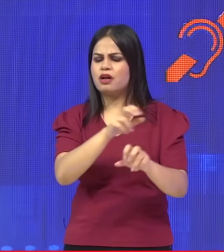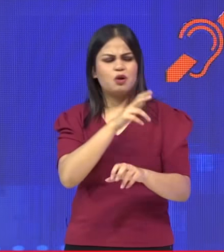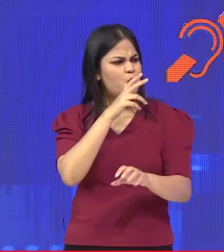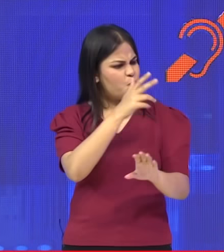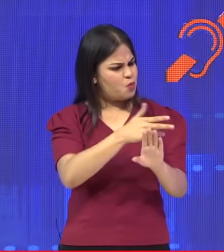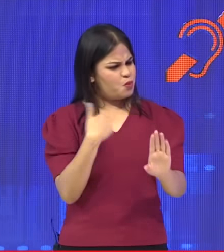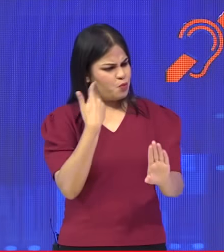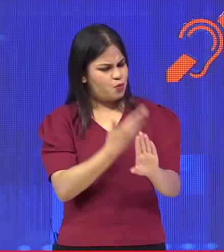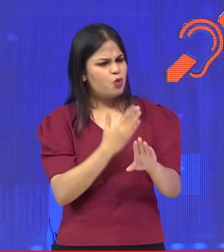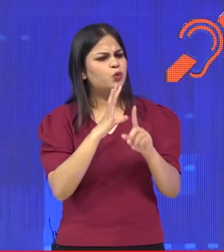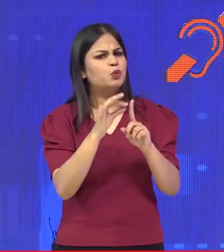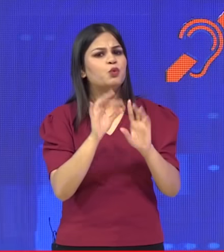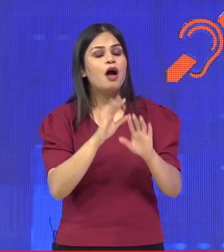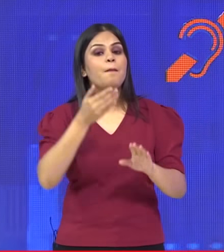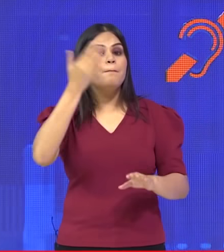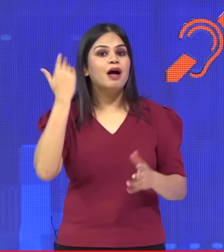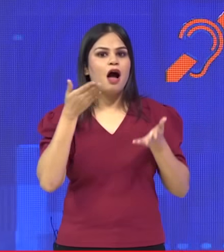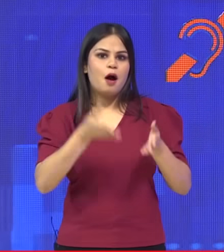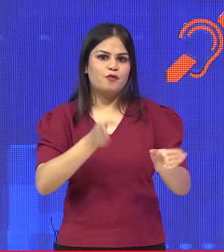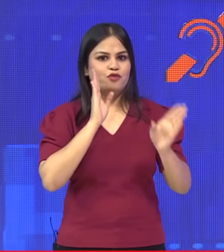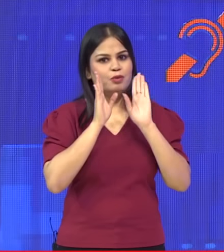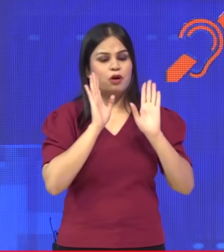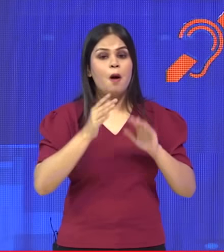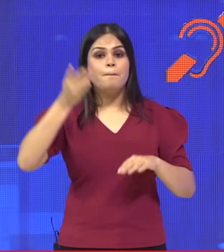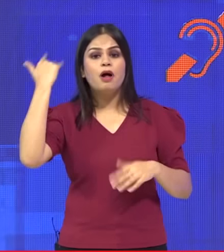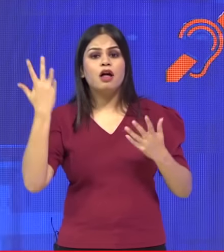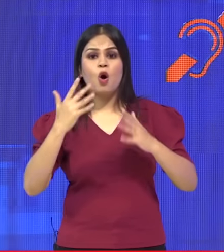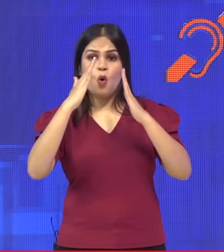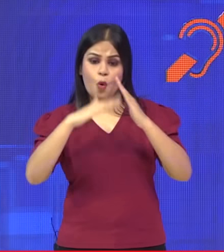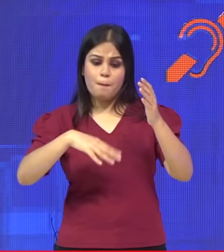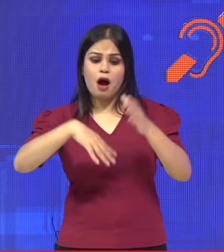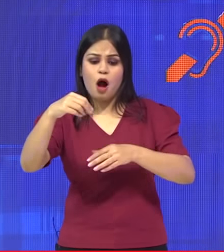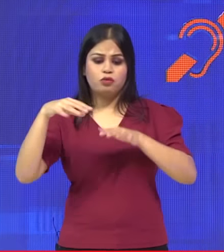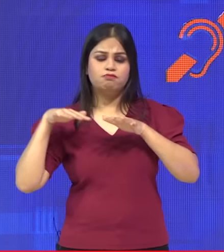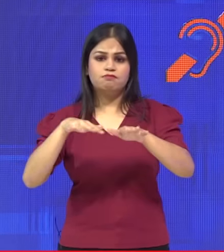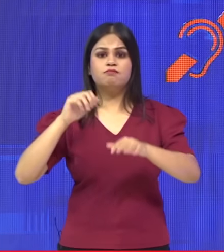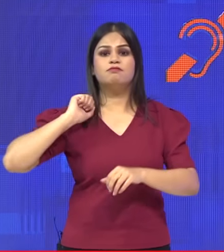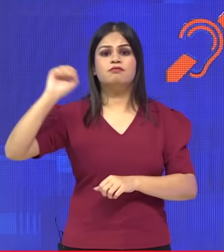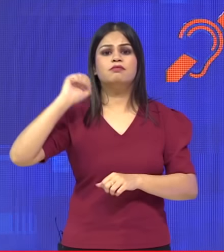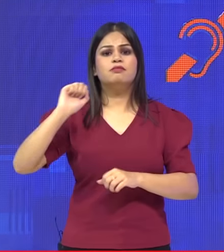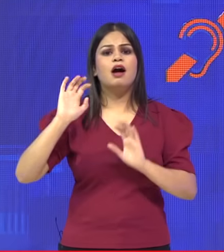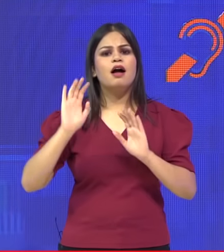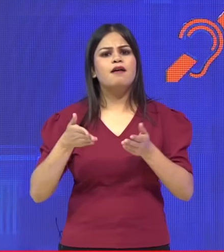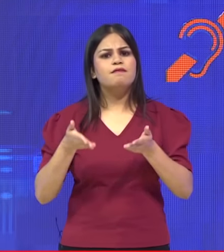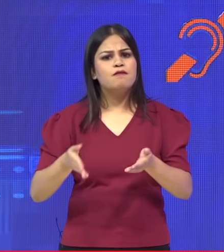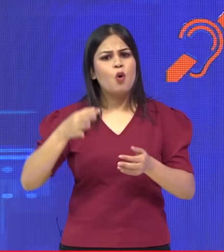मीडिया पर चला है पहले मोर्चा आते थे घरों के बाहर और थियेटरो के बाहर